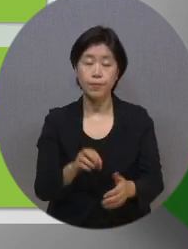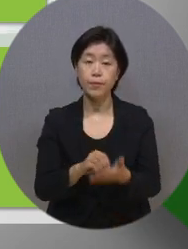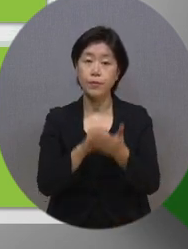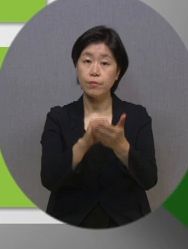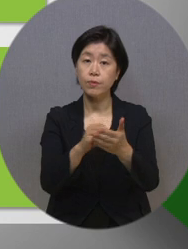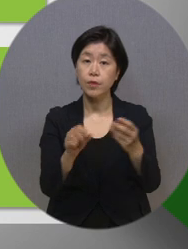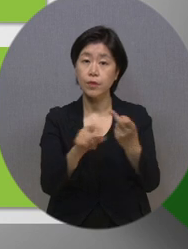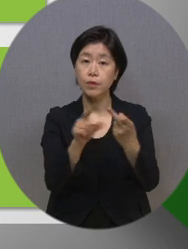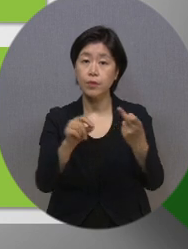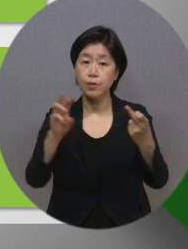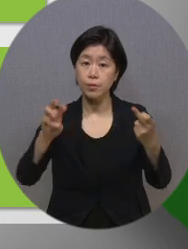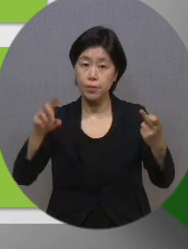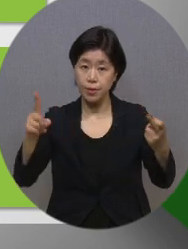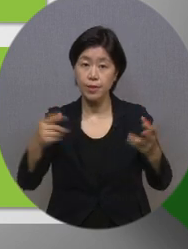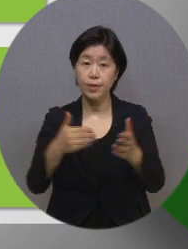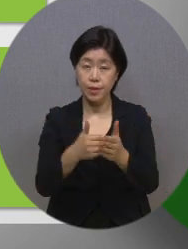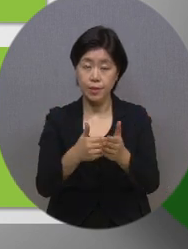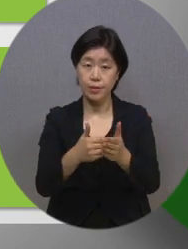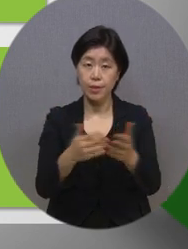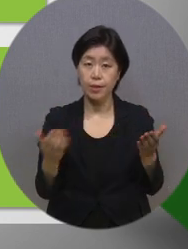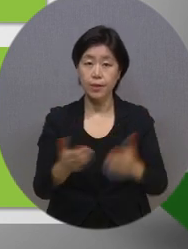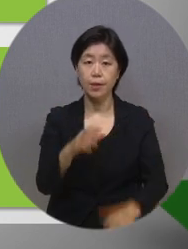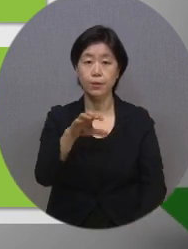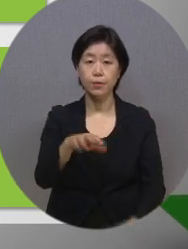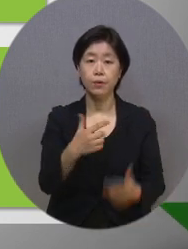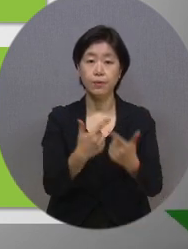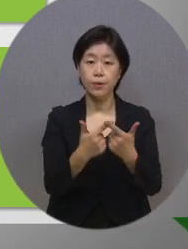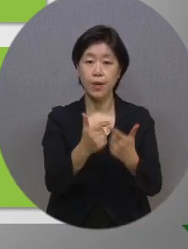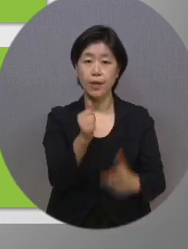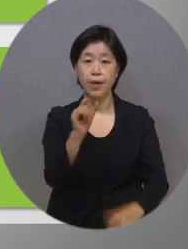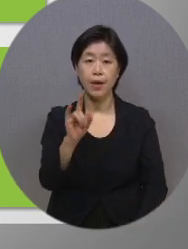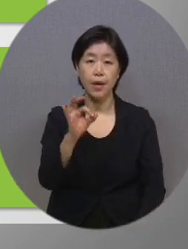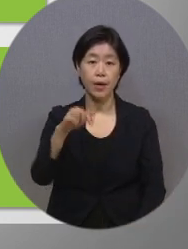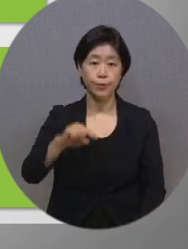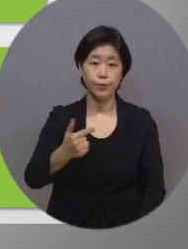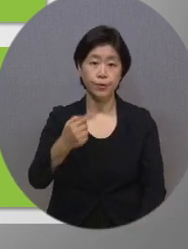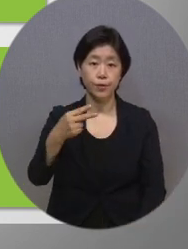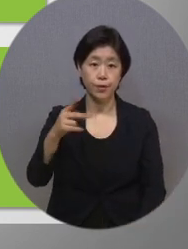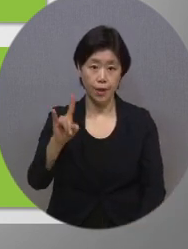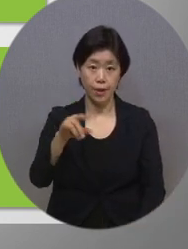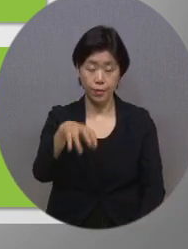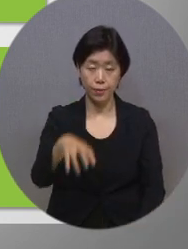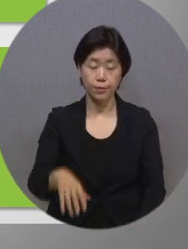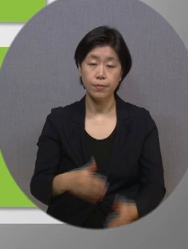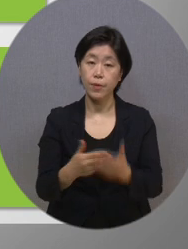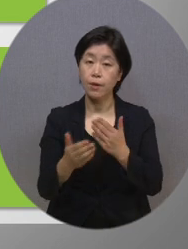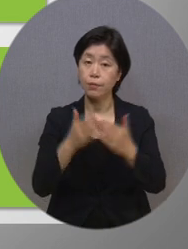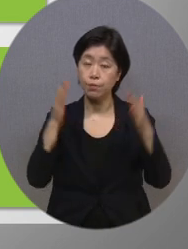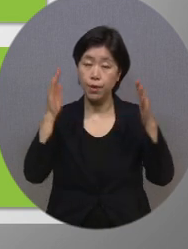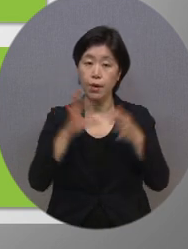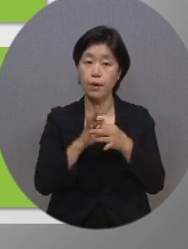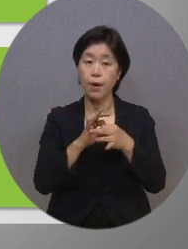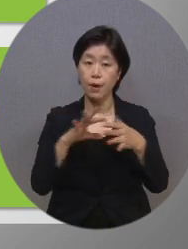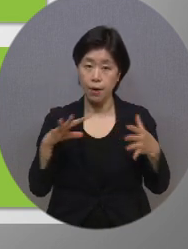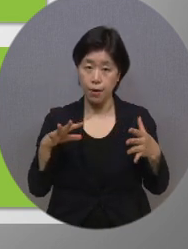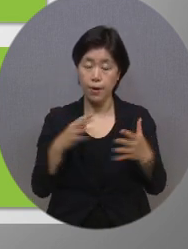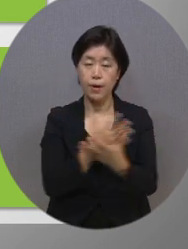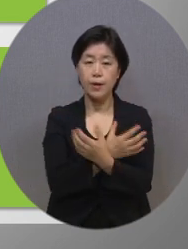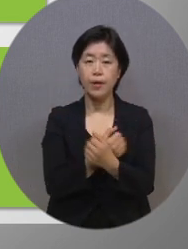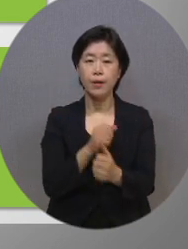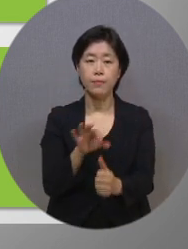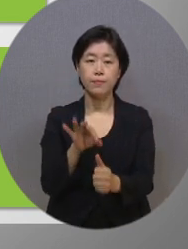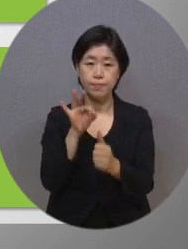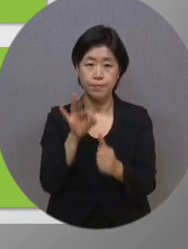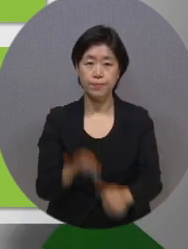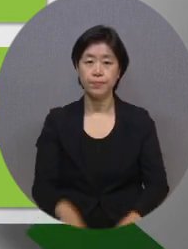12월 31일까지며 근무지는 부산시 해운대구입니다. 경력과 학력은 무관하며